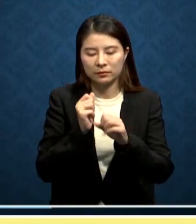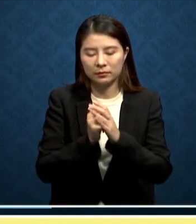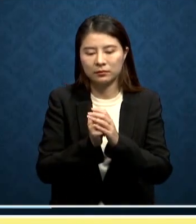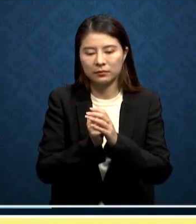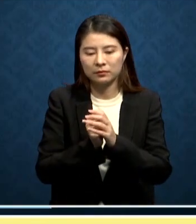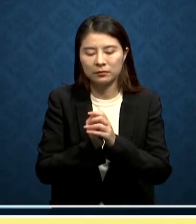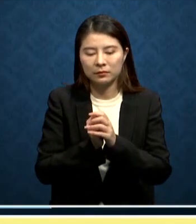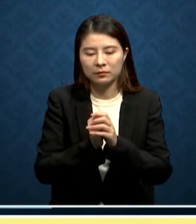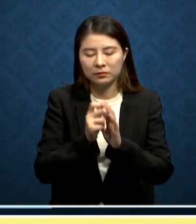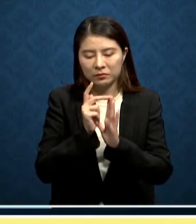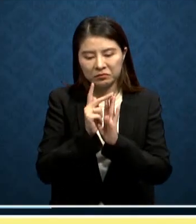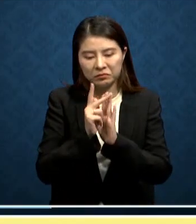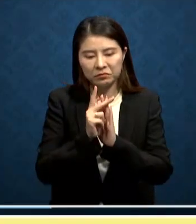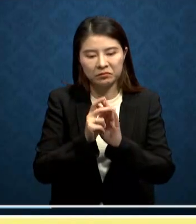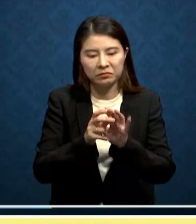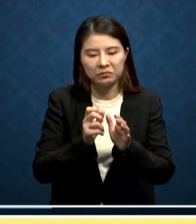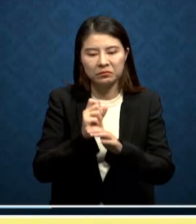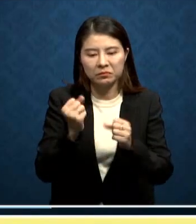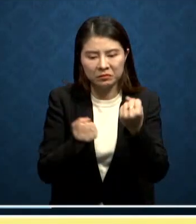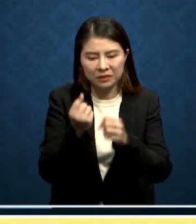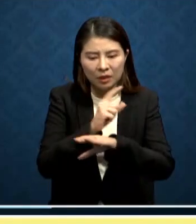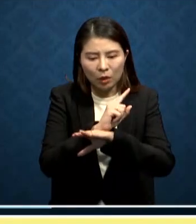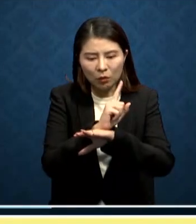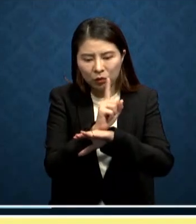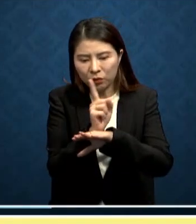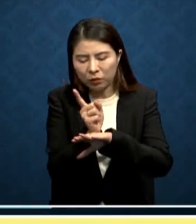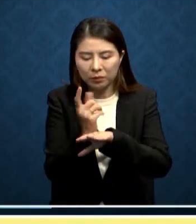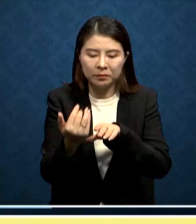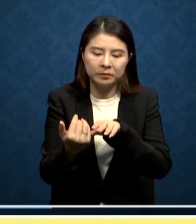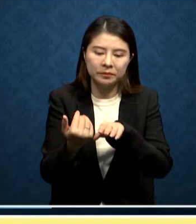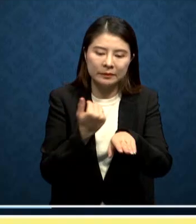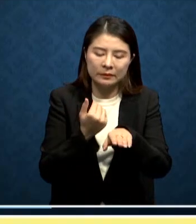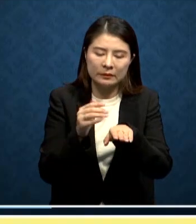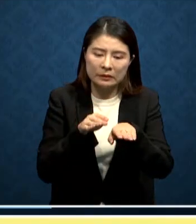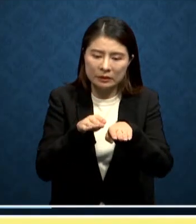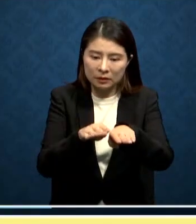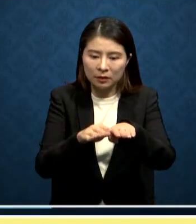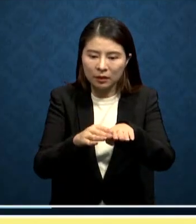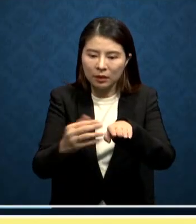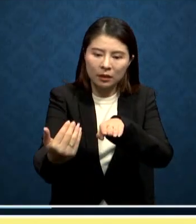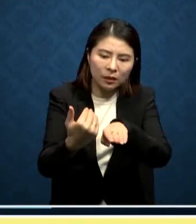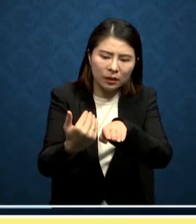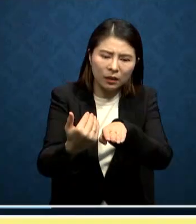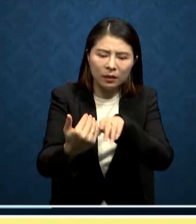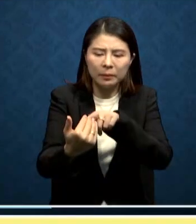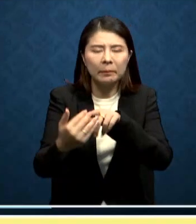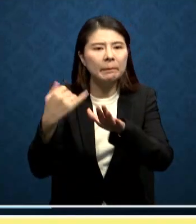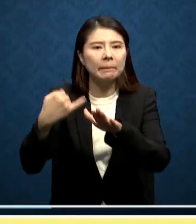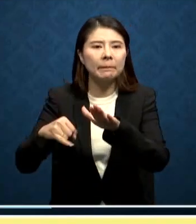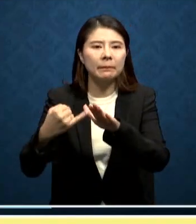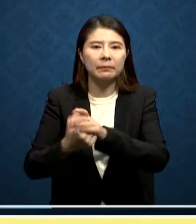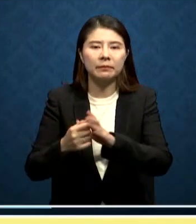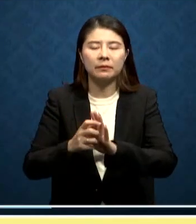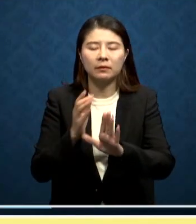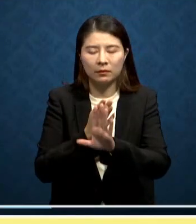นะขับรถเร็วก็ดีขับรถย้อนสอนก็ดีอะไรเนี่ยซึ่งงานวิจัยเนี่ยอาจจะช่วยได้ผม